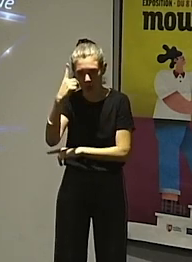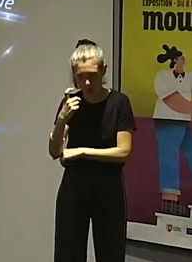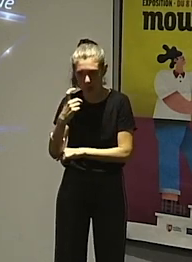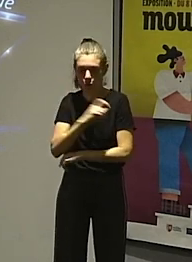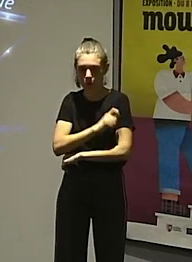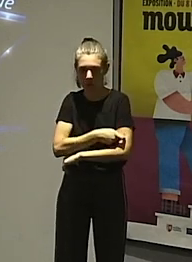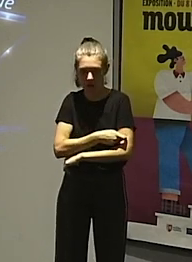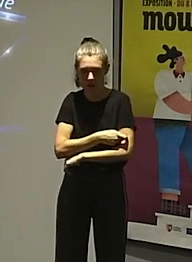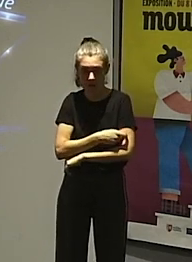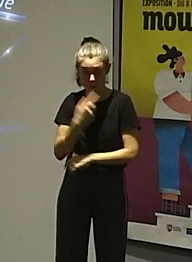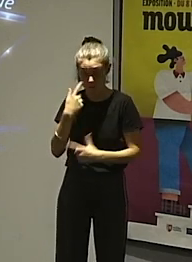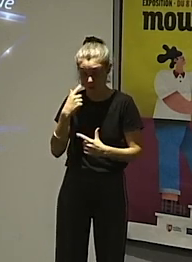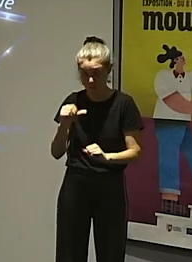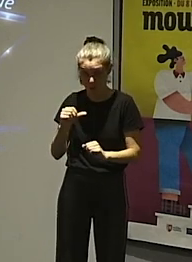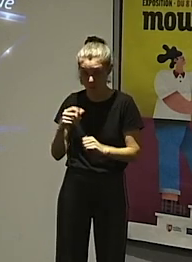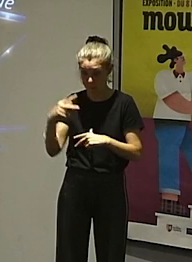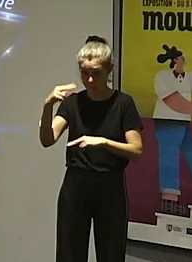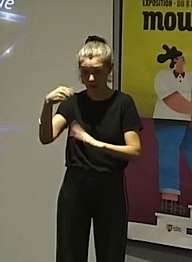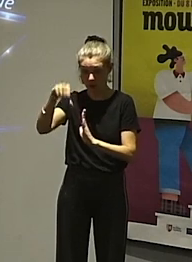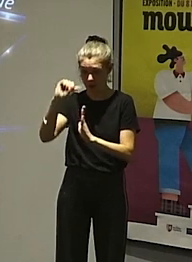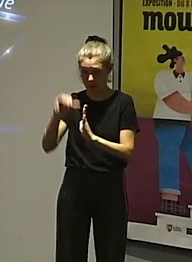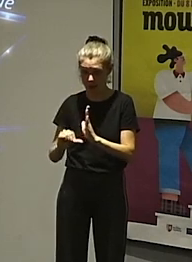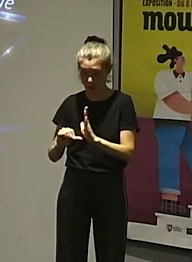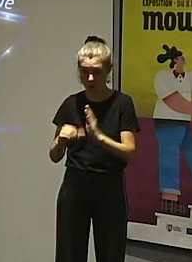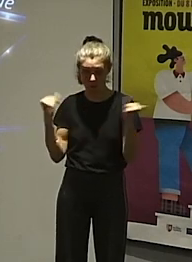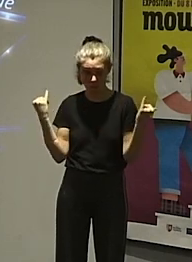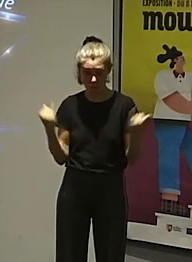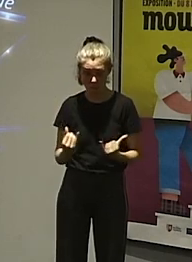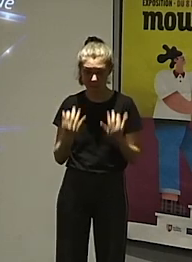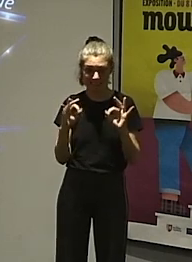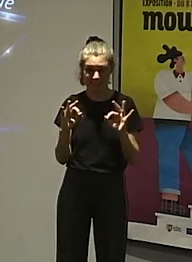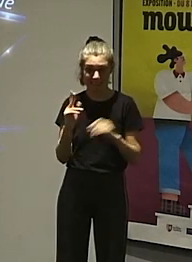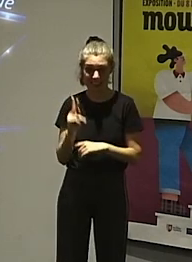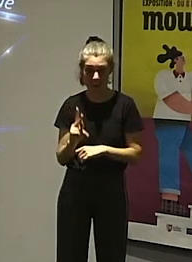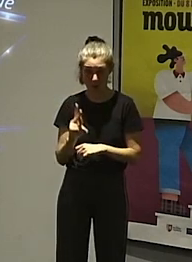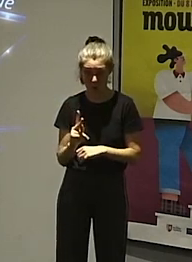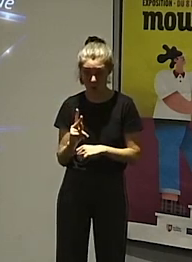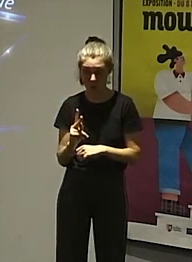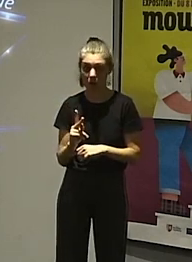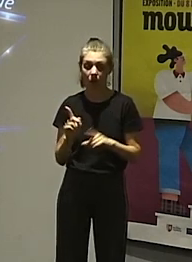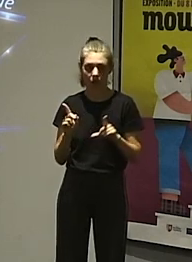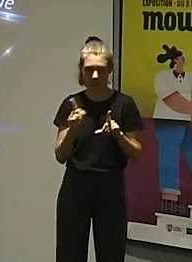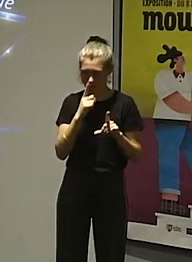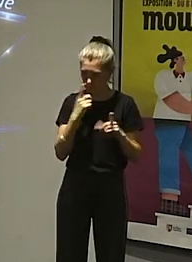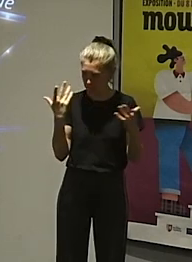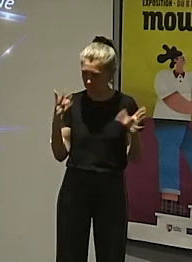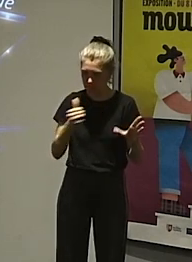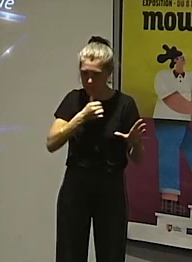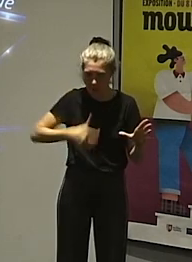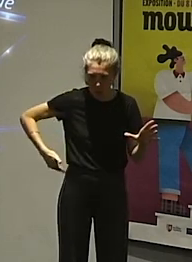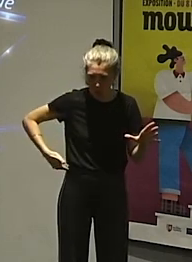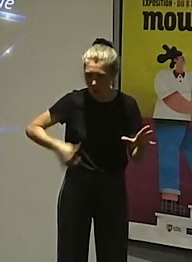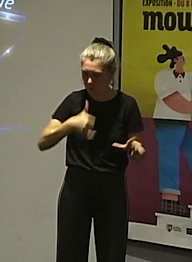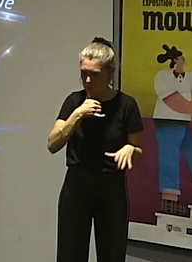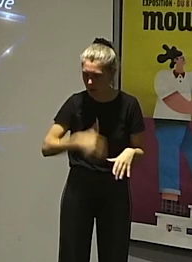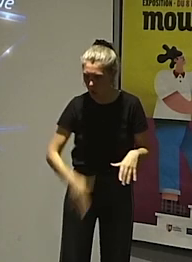parti. J'ai perdu plus de 10 kilos en un mois. Donc, je me sentais bien dans mon corps. J'arrivais à le contrôler mieux. Je me fatiguais